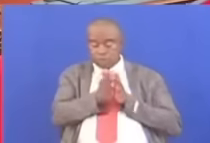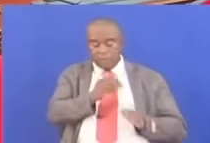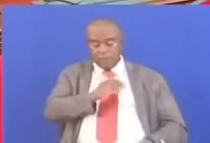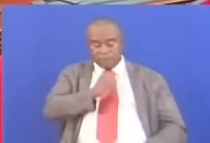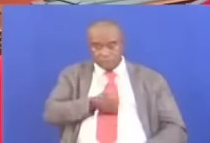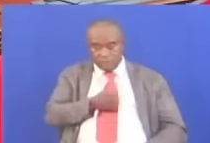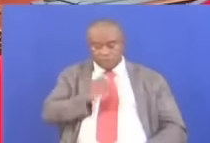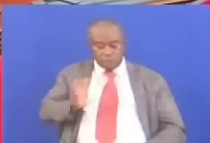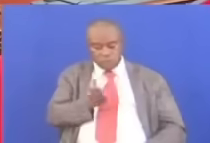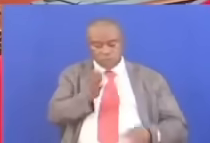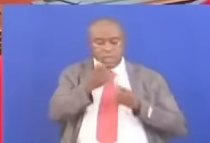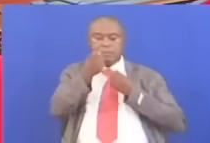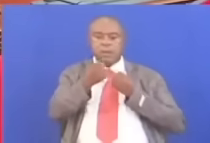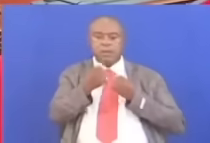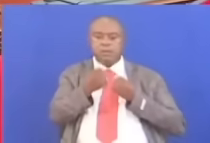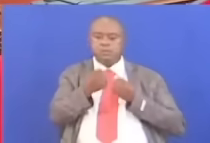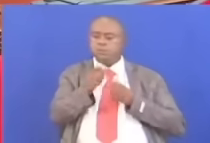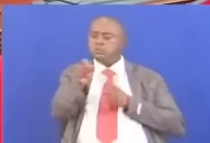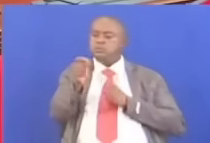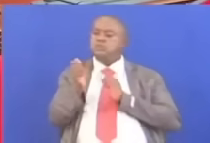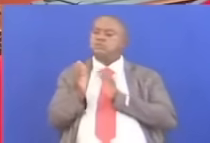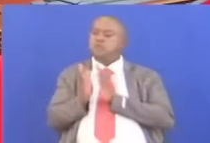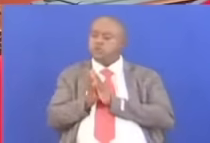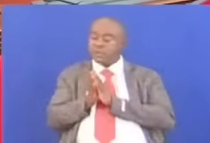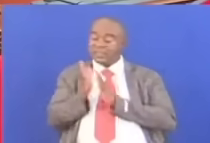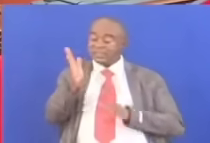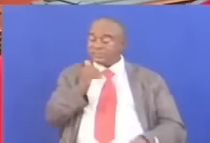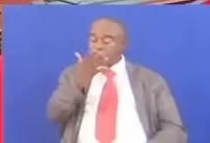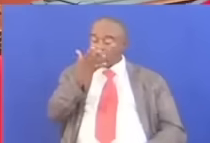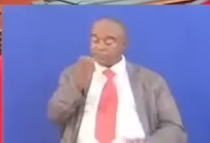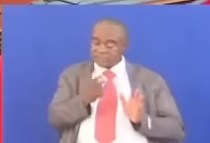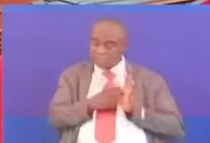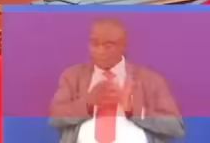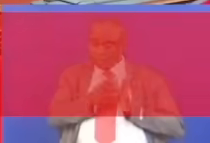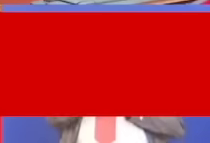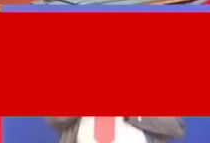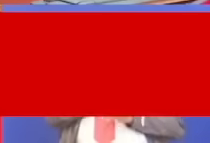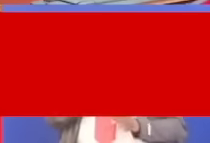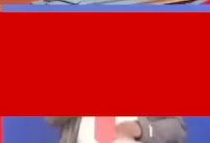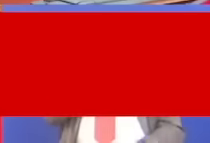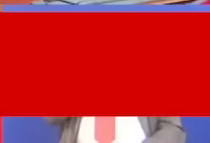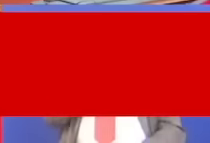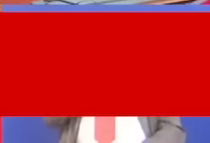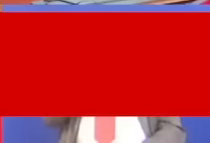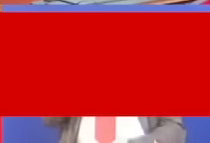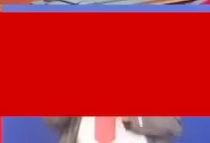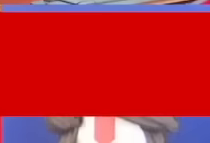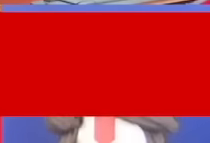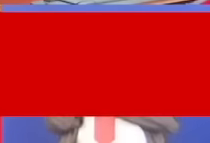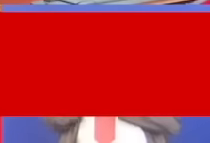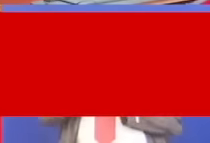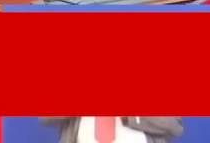vya kuwa magari lakini wba kuan siku 57 mpaka siku